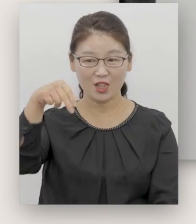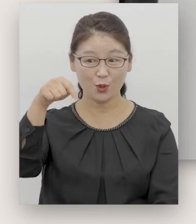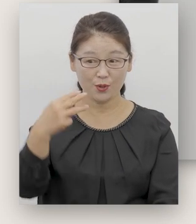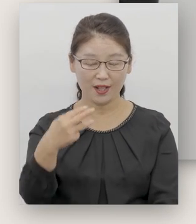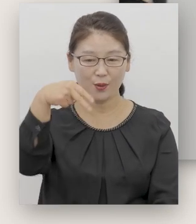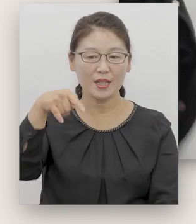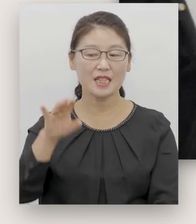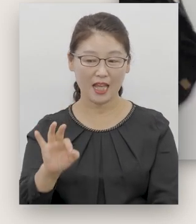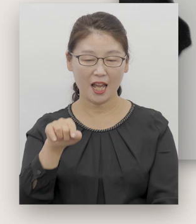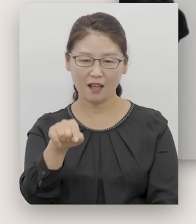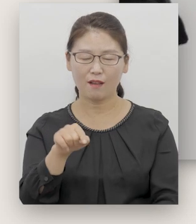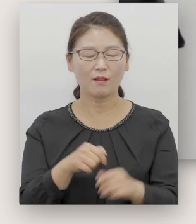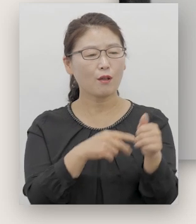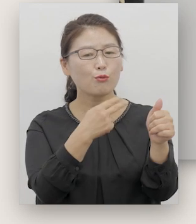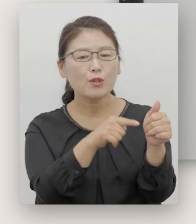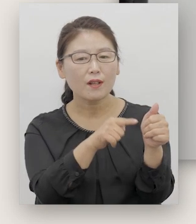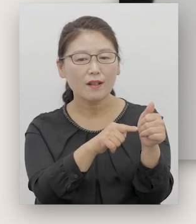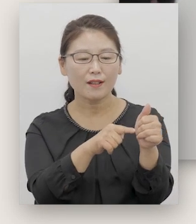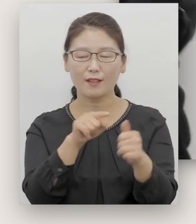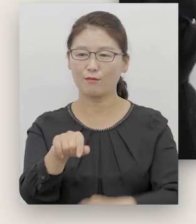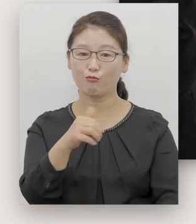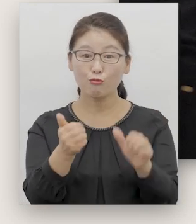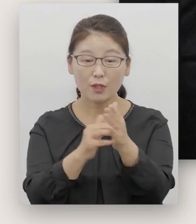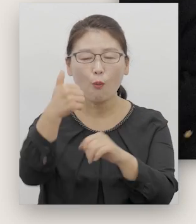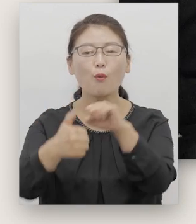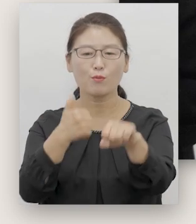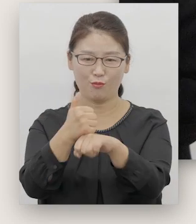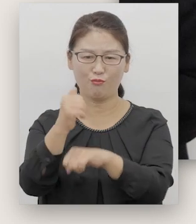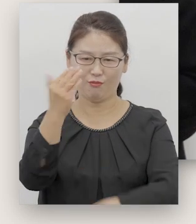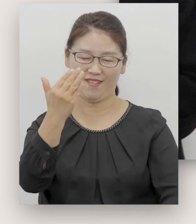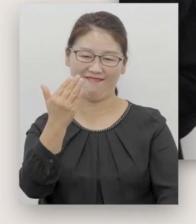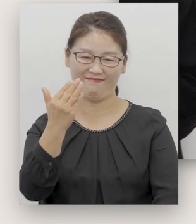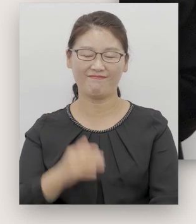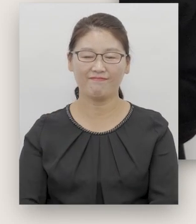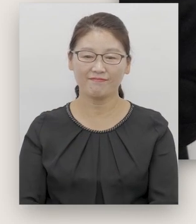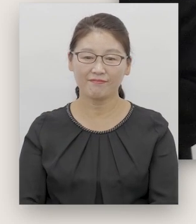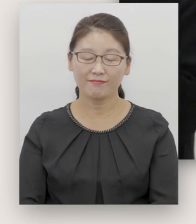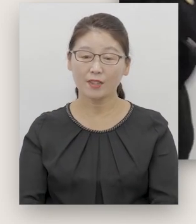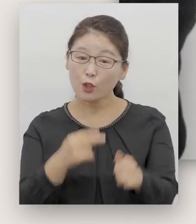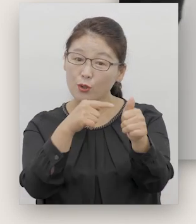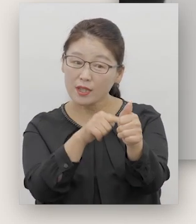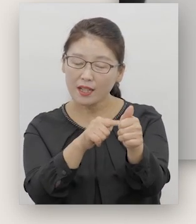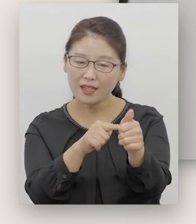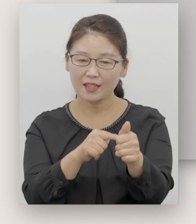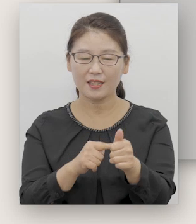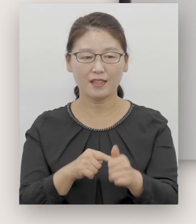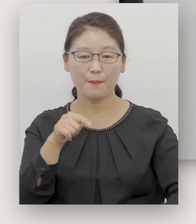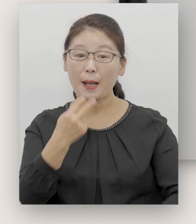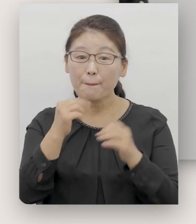듀샹의 사후 50주년을 맞아서 이루어진 그런 전시예요. 사실 듀샹이 생전에 이렇게 얘기를 했다고